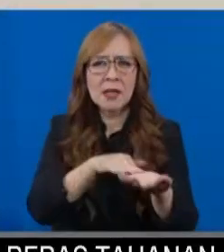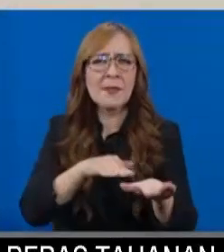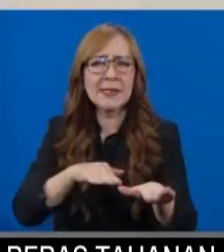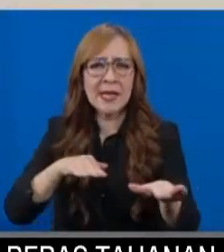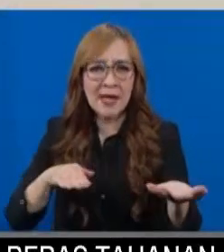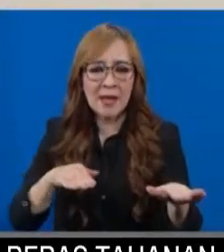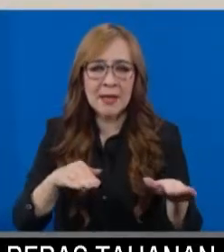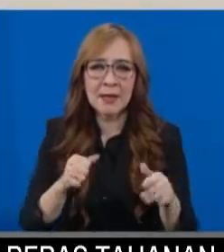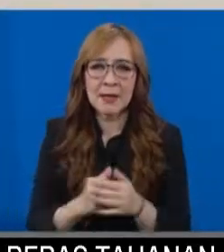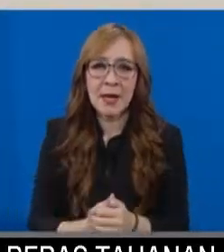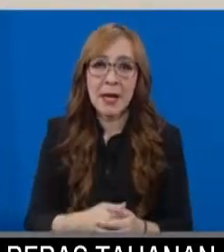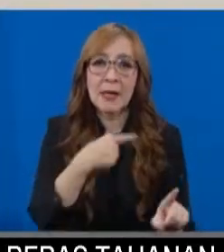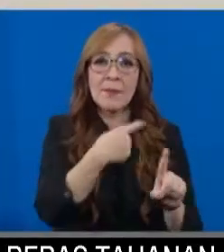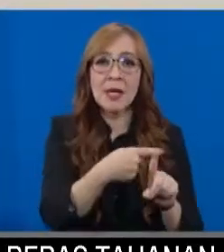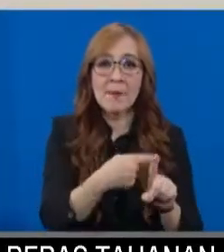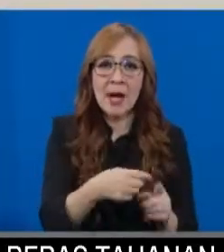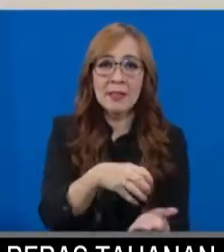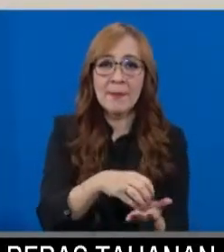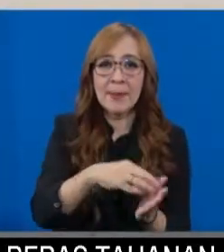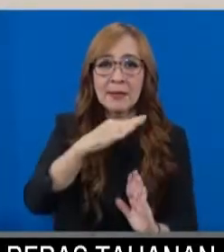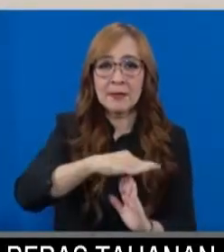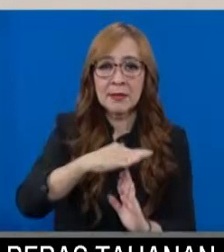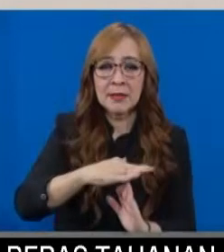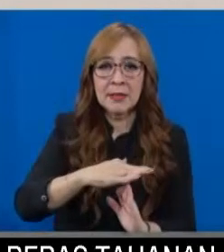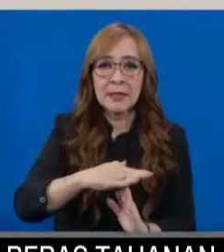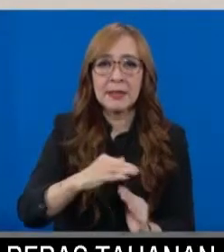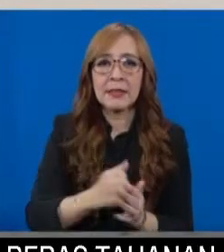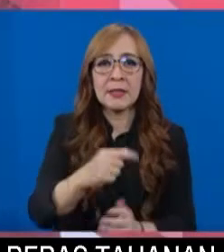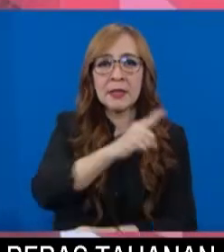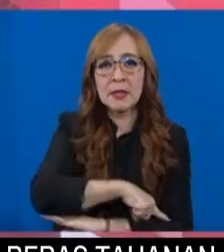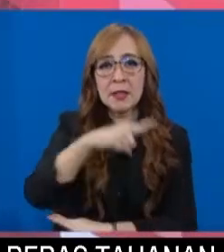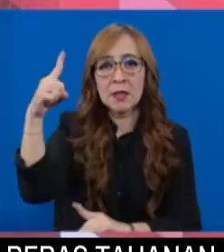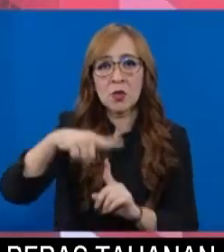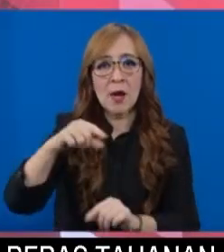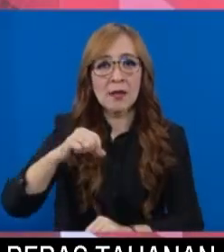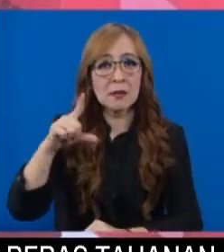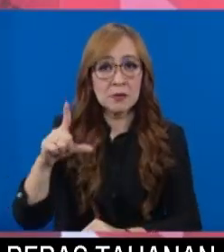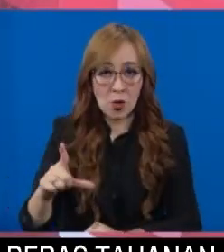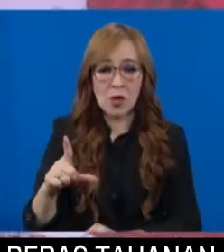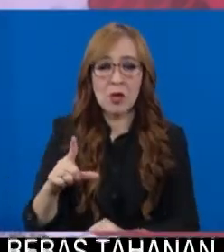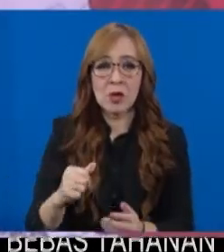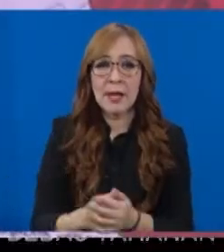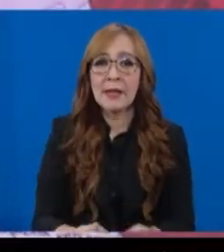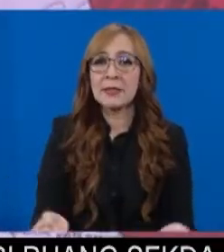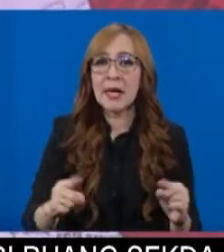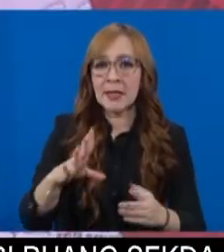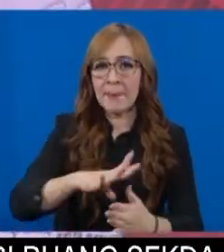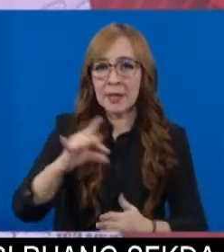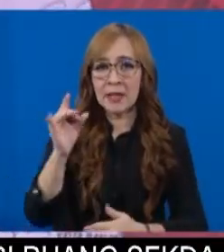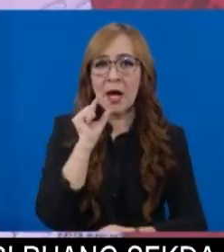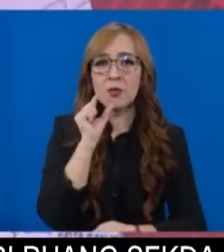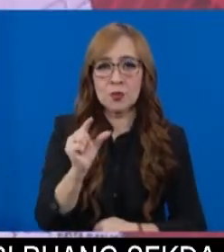juga menambahkan akan ada rest area sementara di pintu keluar tol yaitu di jalur Arteri yang bisa dijadikan alternatif pemudik untuk beristirahat